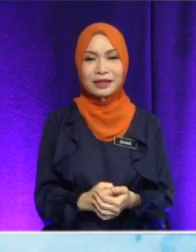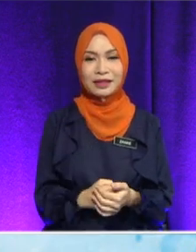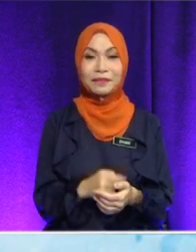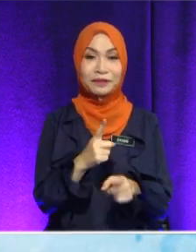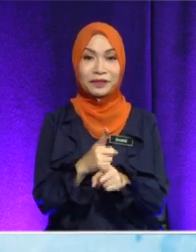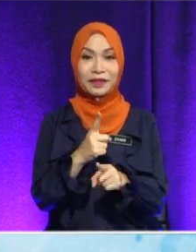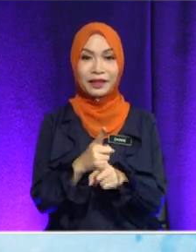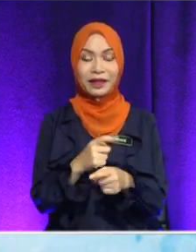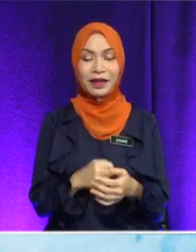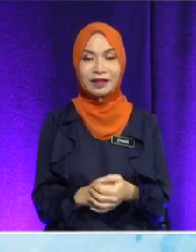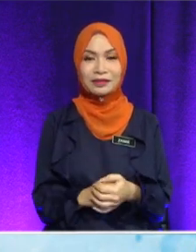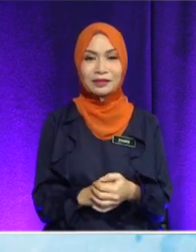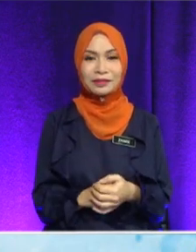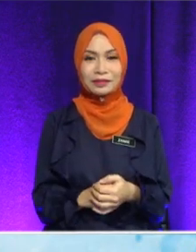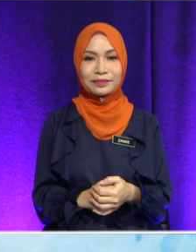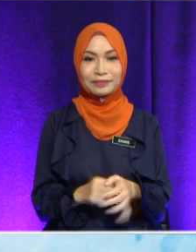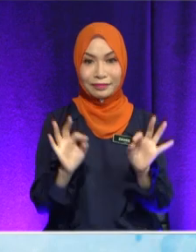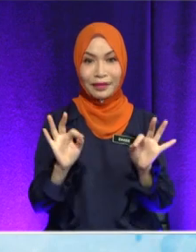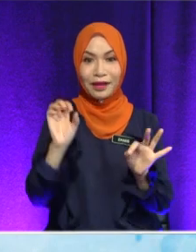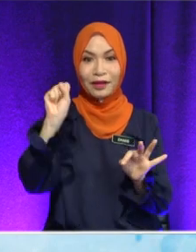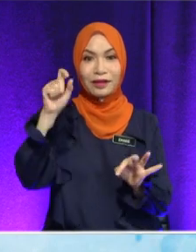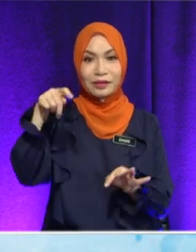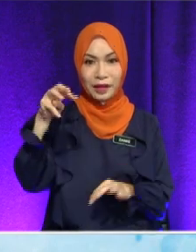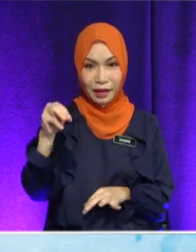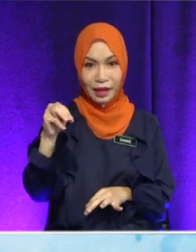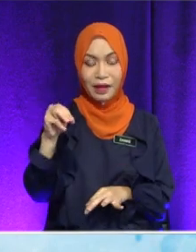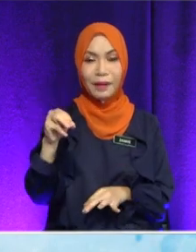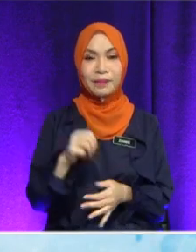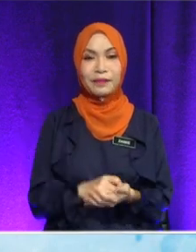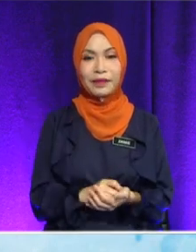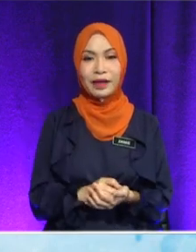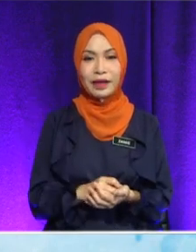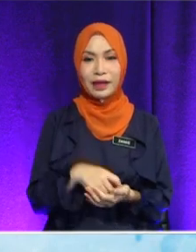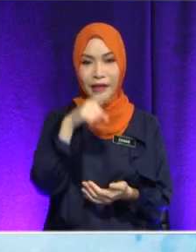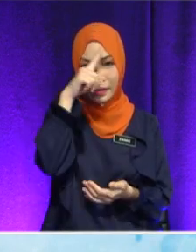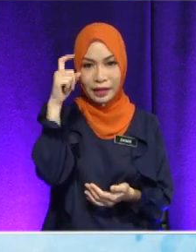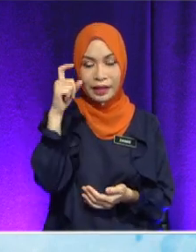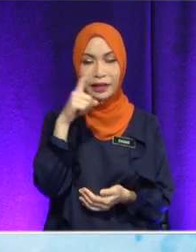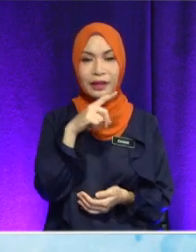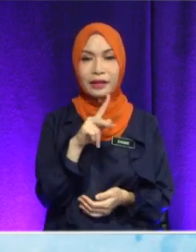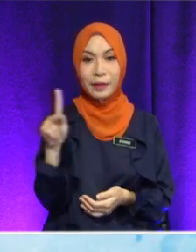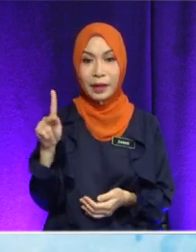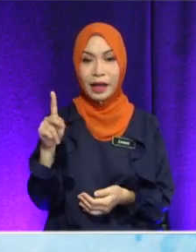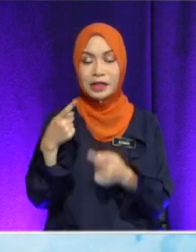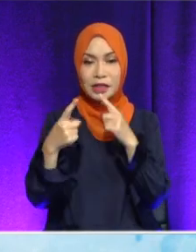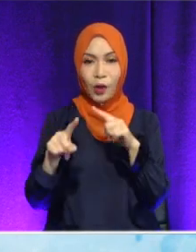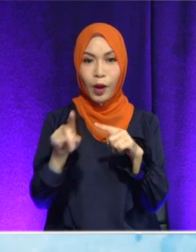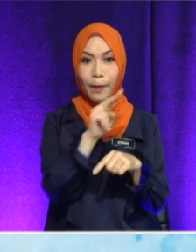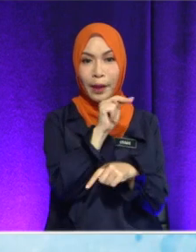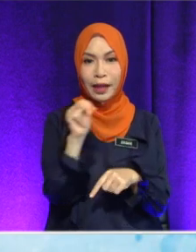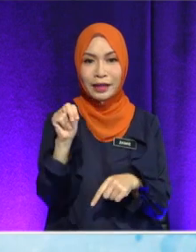kalau di SPM atau menjawab Nanti hitam kan jawaban anda bukannya kita kan